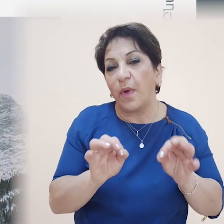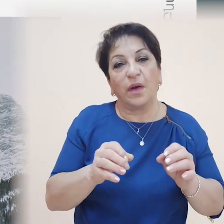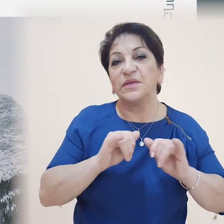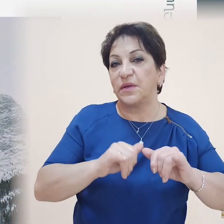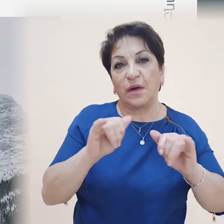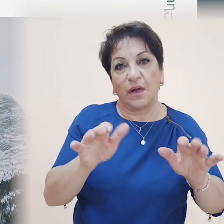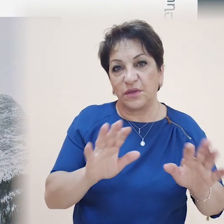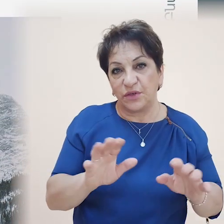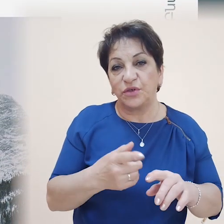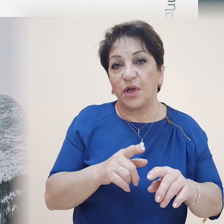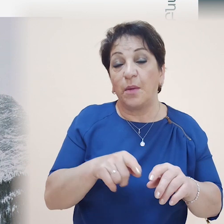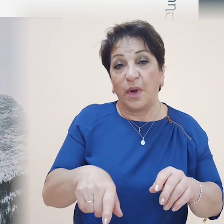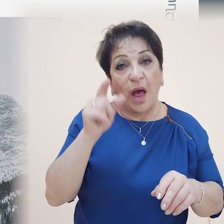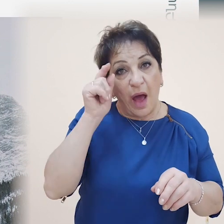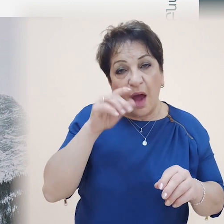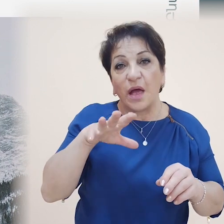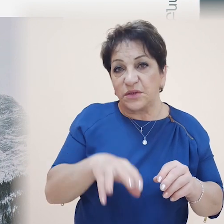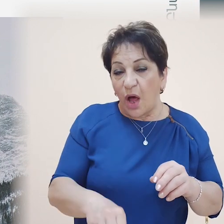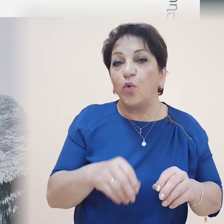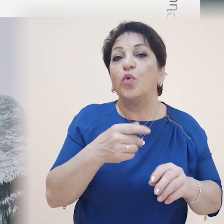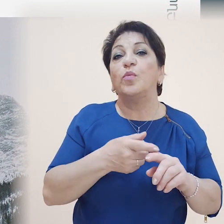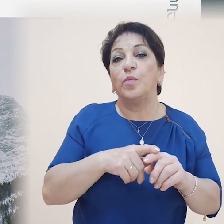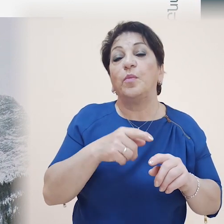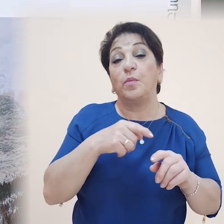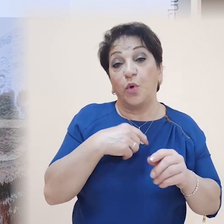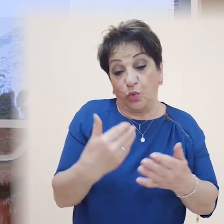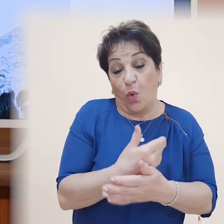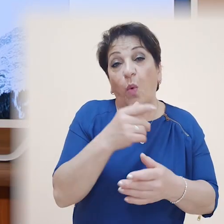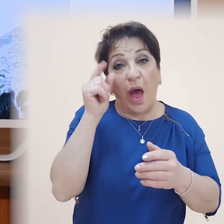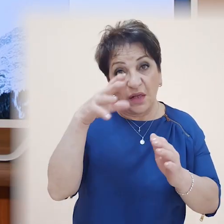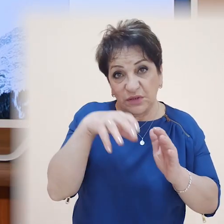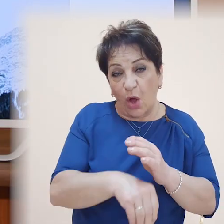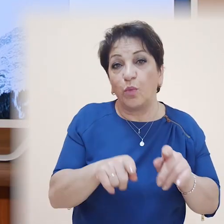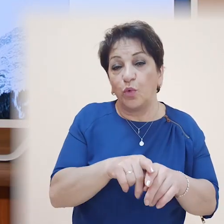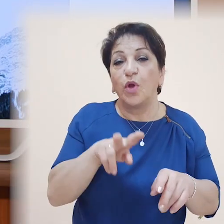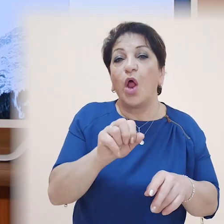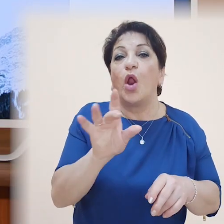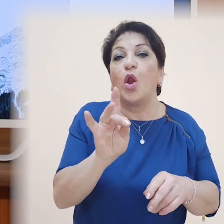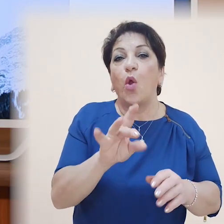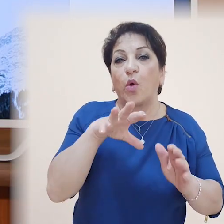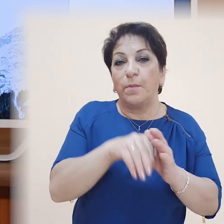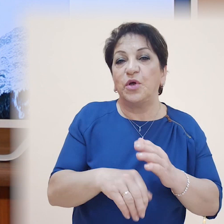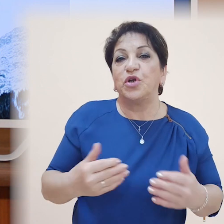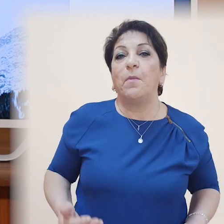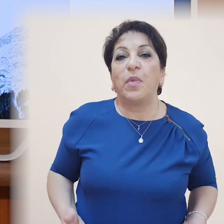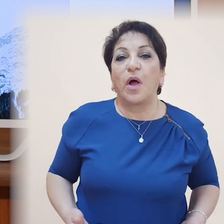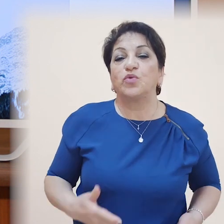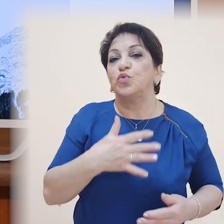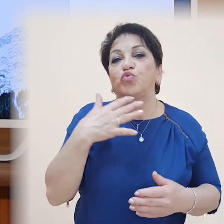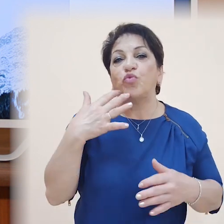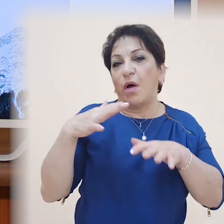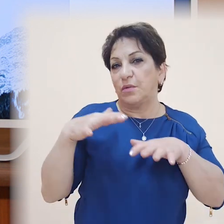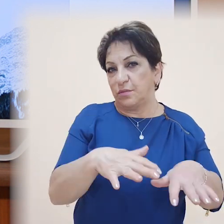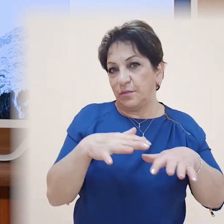ծավալում։ Նորանկախ Հայաստանում, ինչպես բոլոր մարզերում այնպես էլ լորու մարզում, տեղի ունեցավ մեծ թվով բնակջության